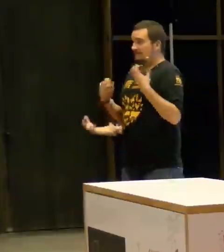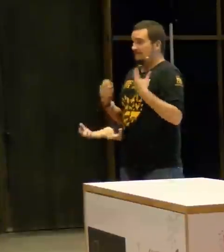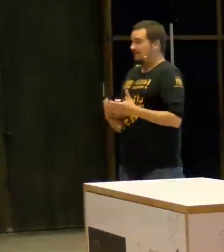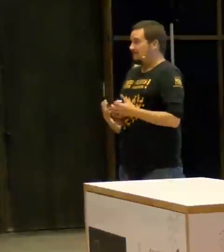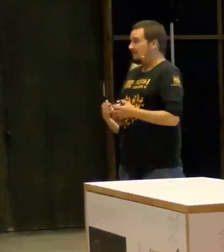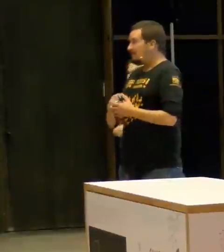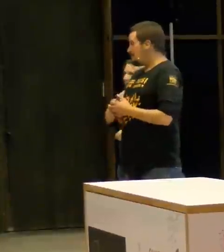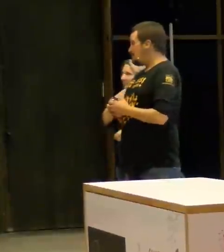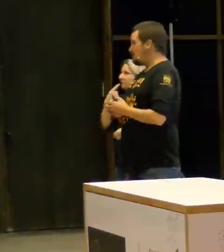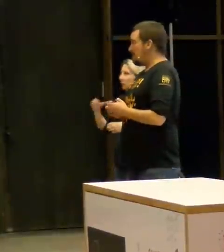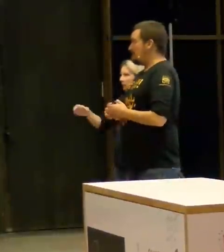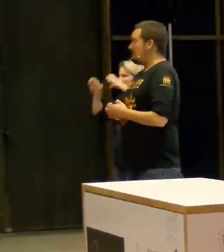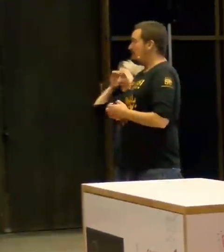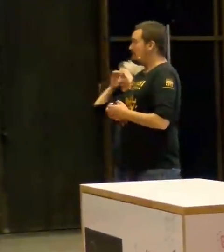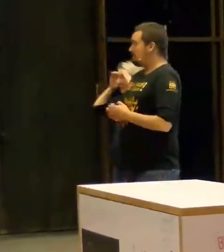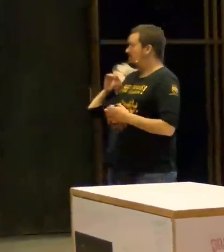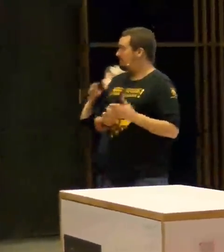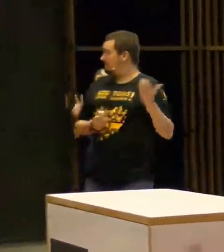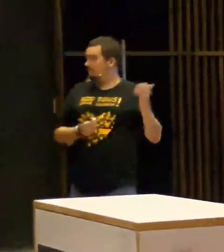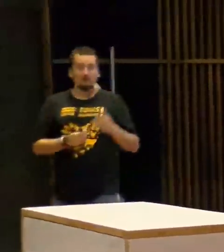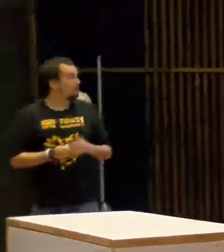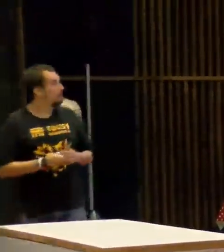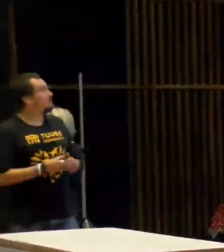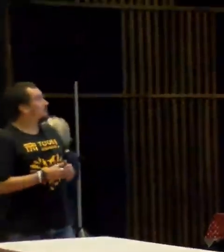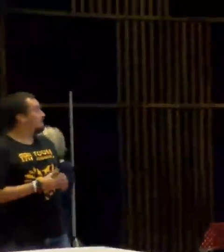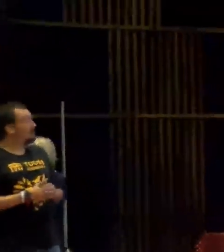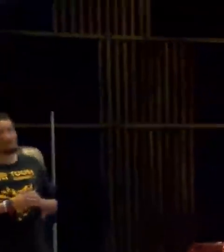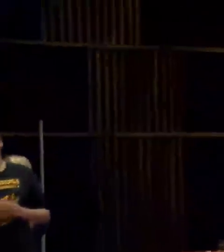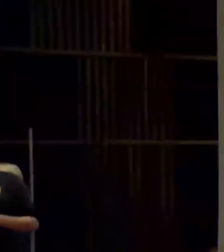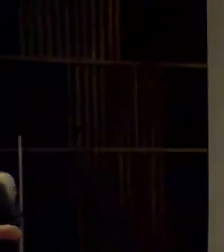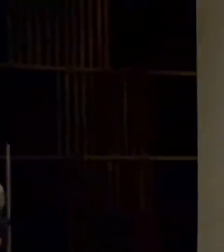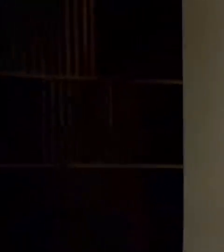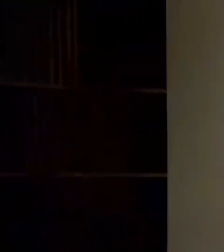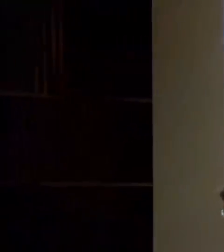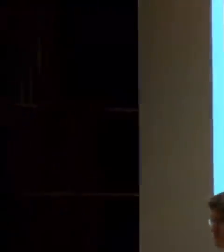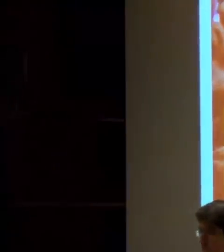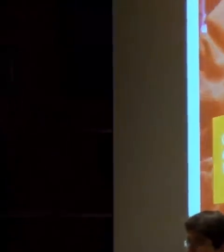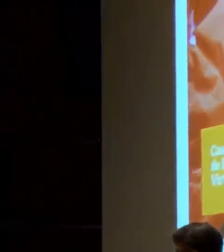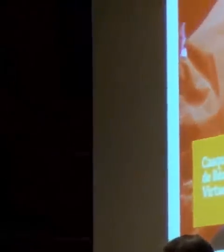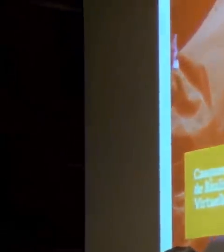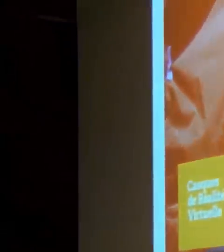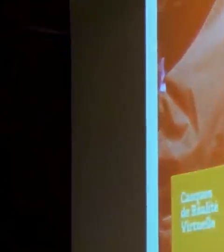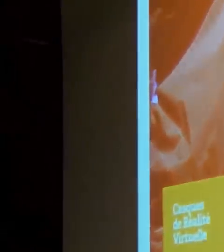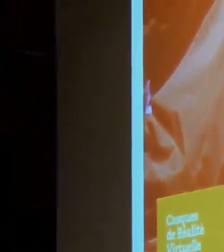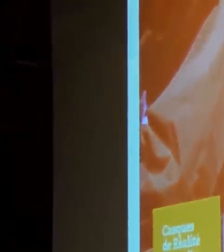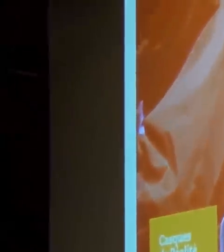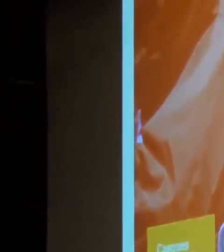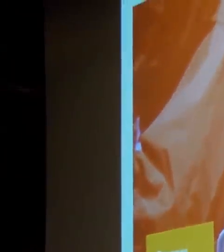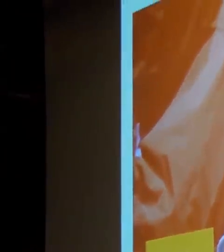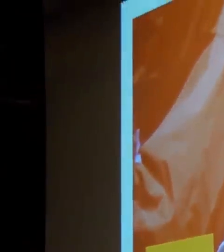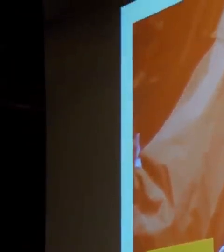Donc, ce sont des casques de réalité virtuelle, ici prêtés donc par Animal Equality, qui est une association